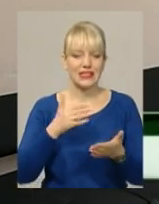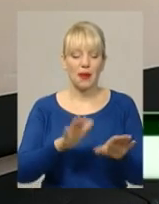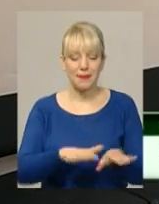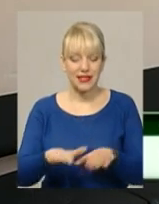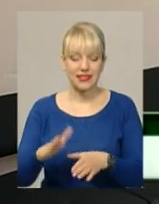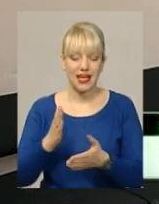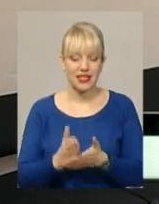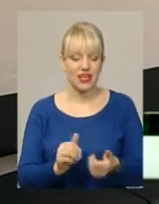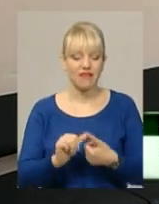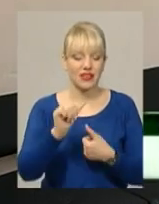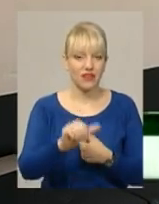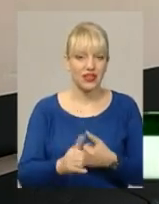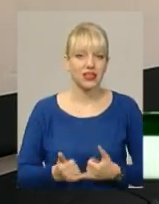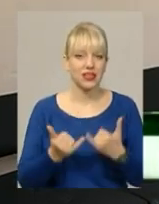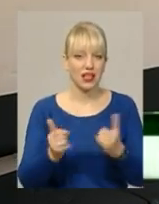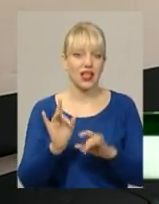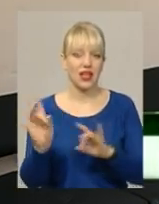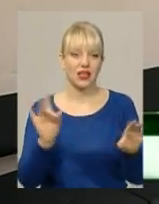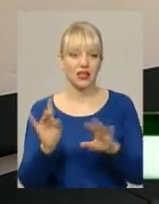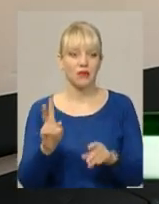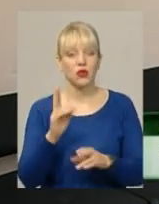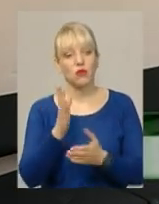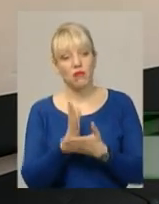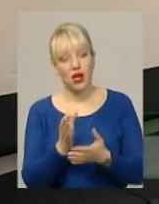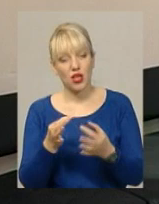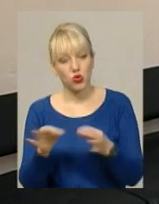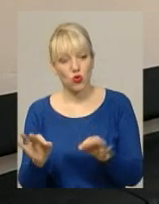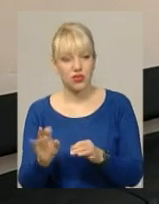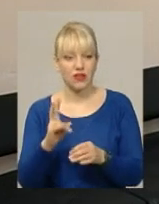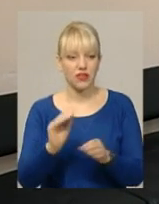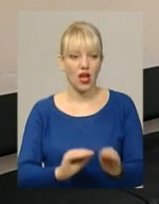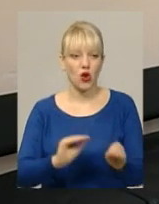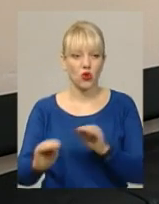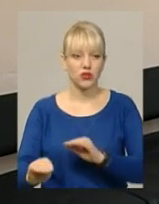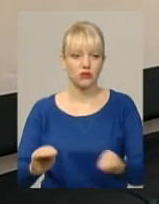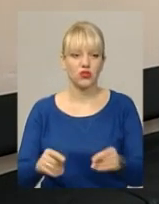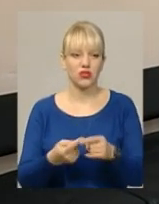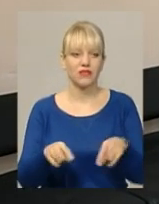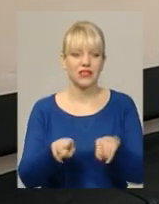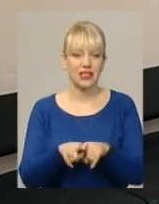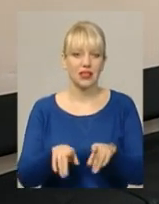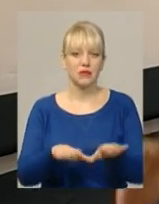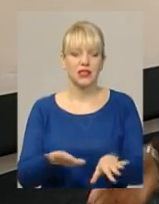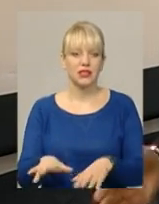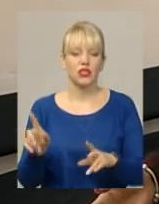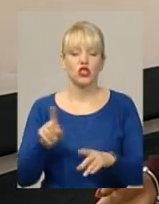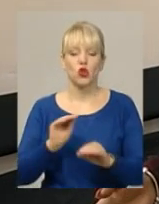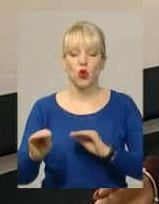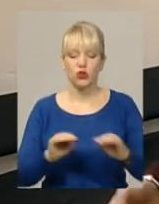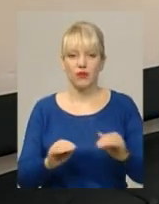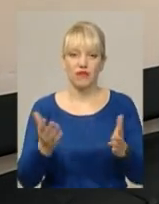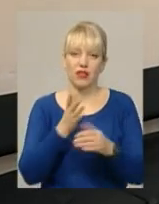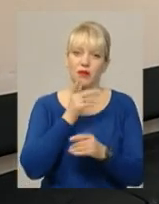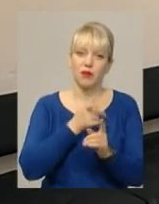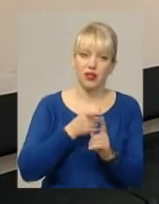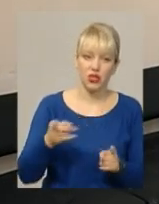розміщення реклами, хто має дозвіл на розміщення саме в цих місцях, що там розміщується, які періоди.